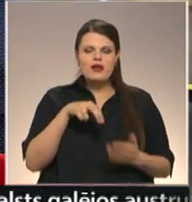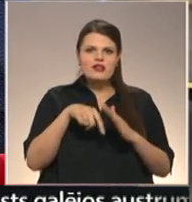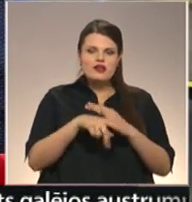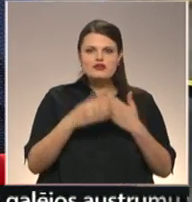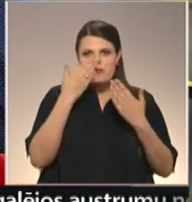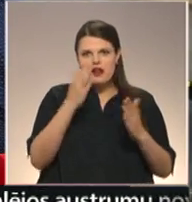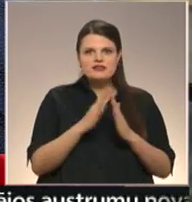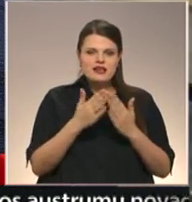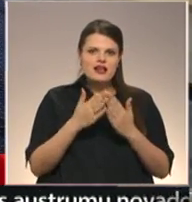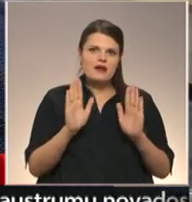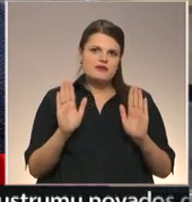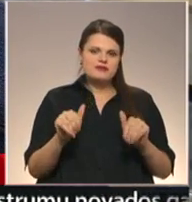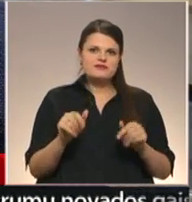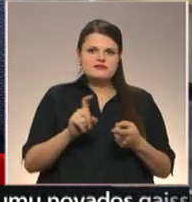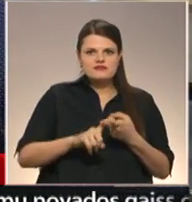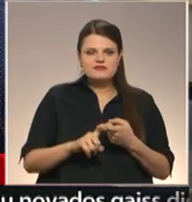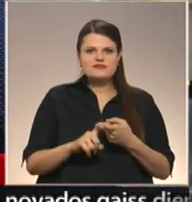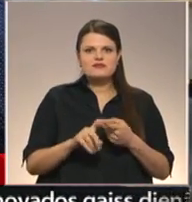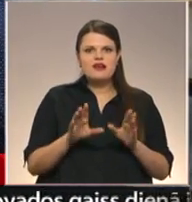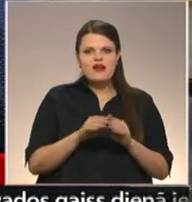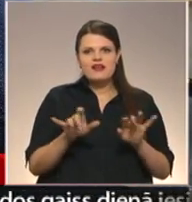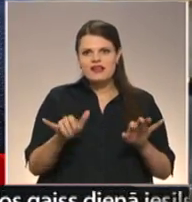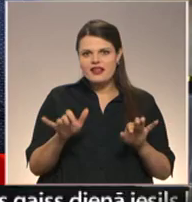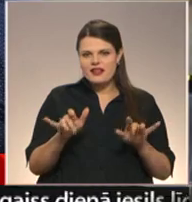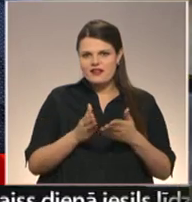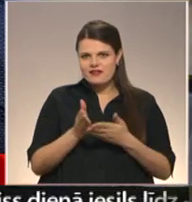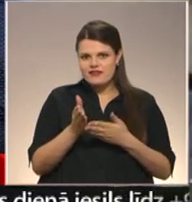tādu grāmatu par saistītu ar IT.